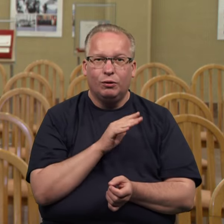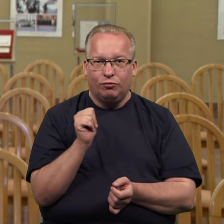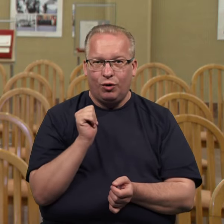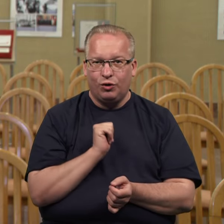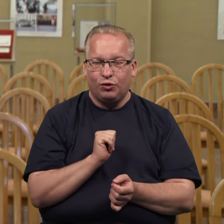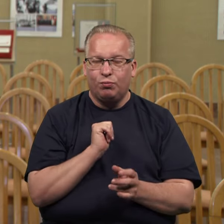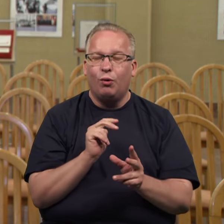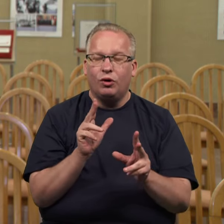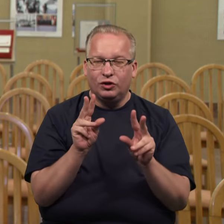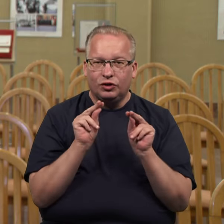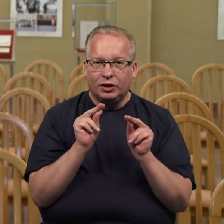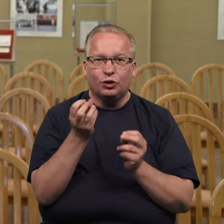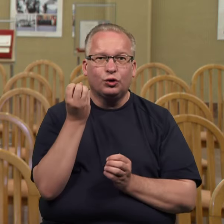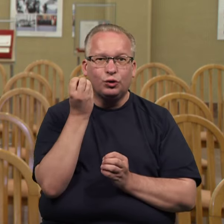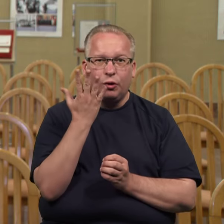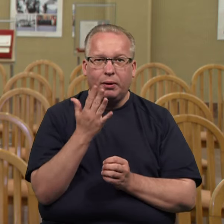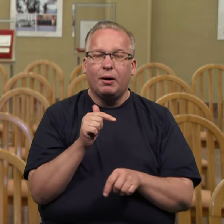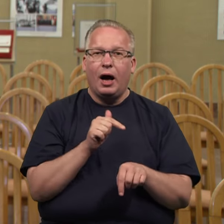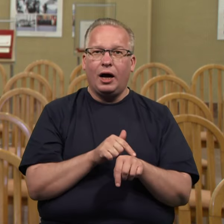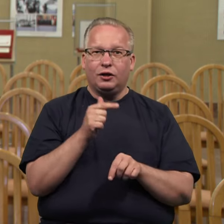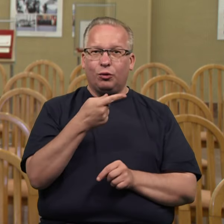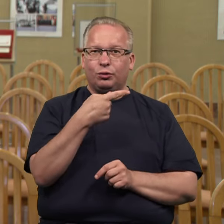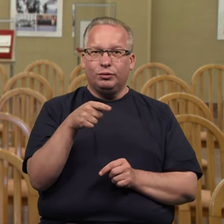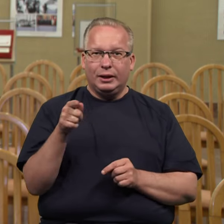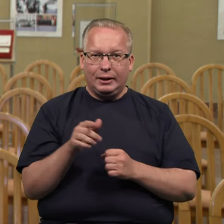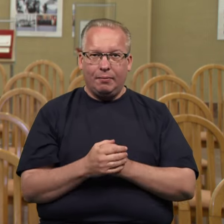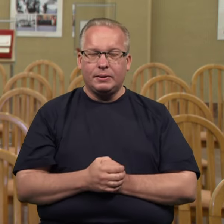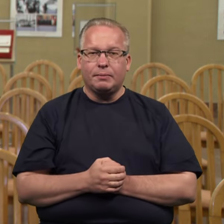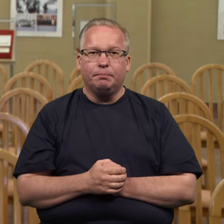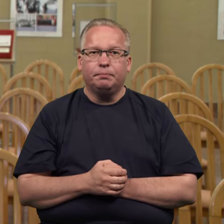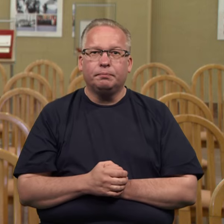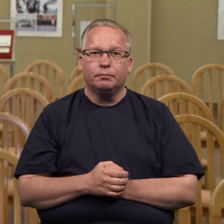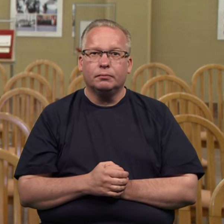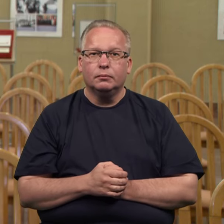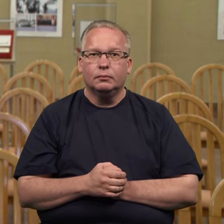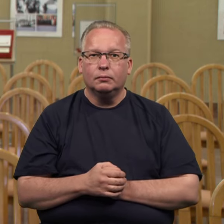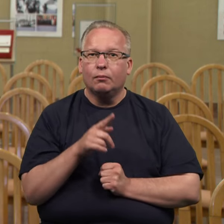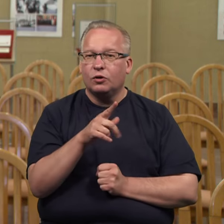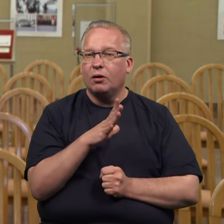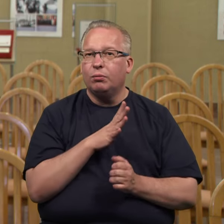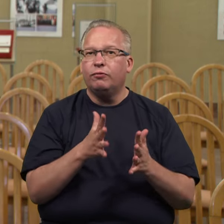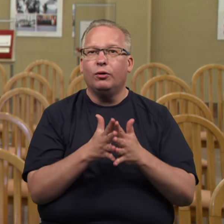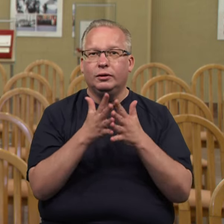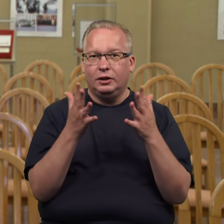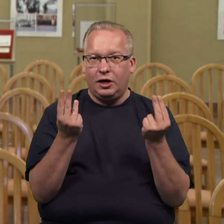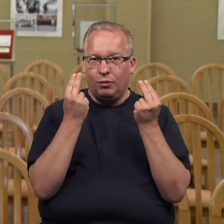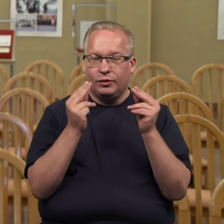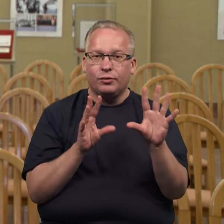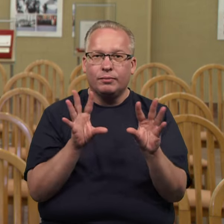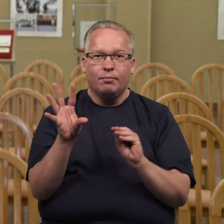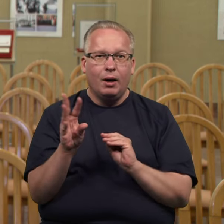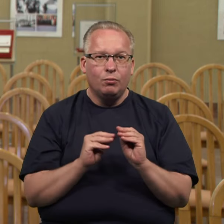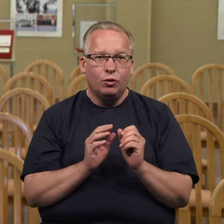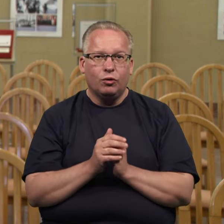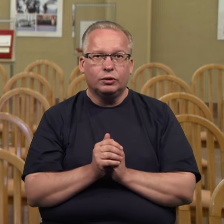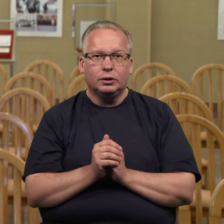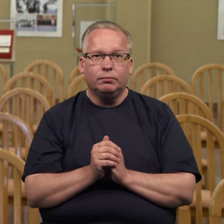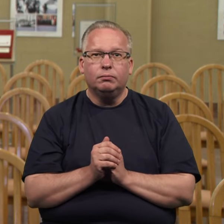žmoniški, supratingi, atjautus kitiems. Tai čia buvo didžiausios pamokos ir